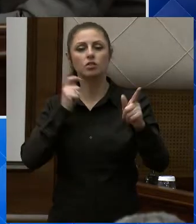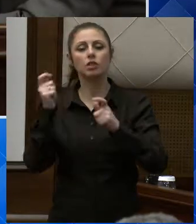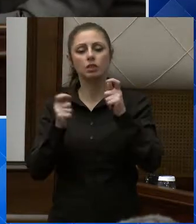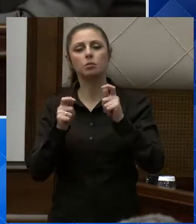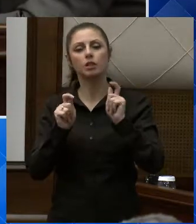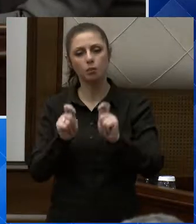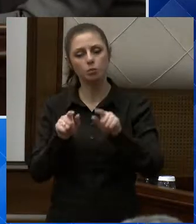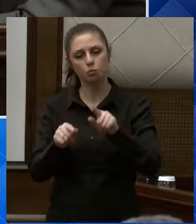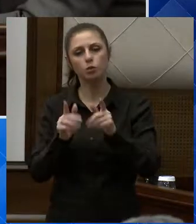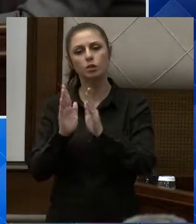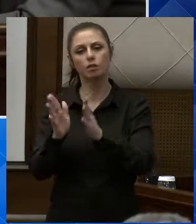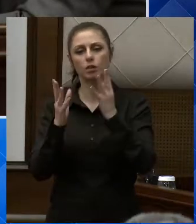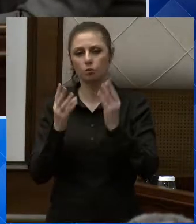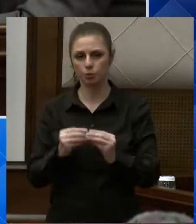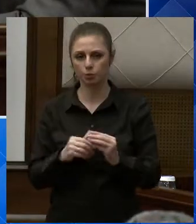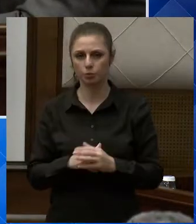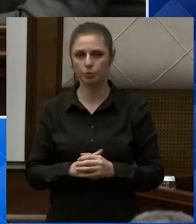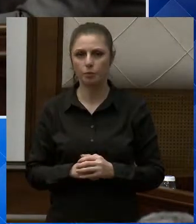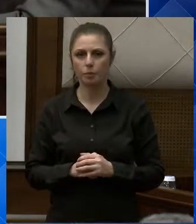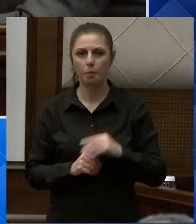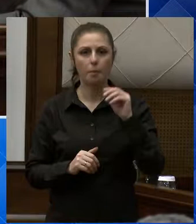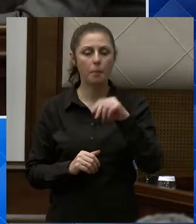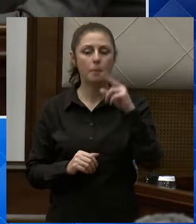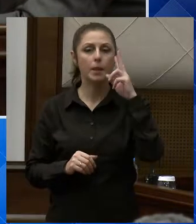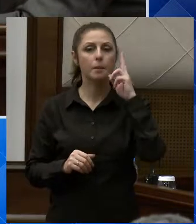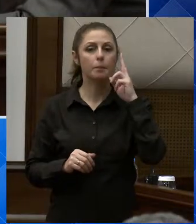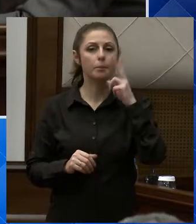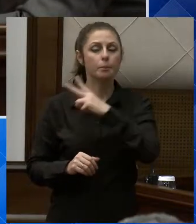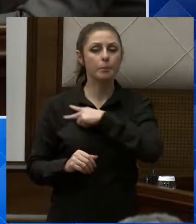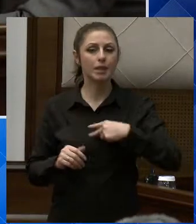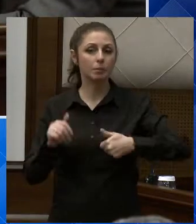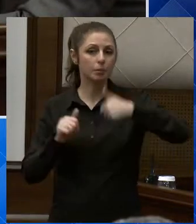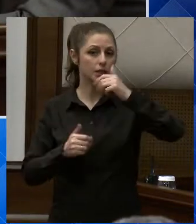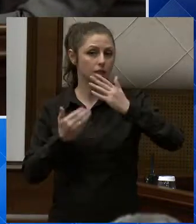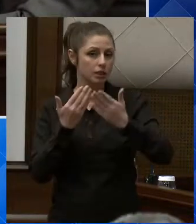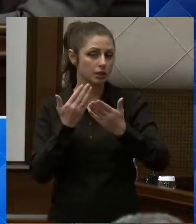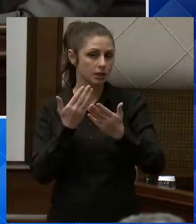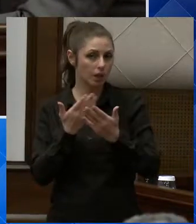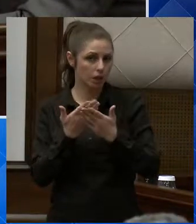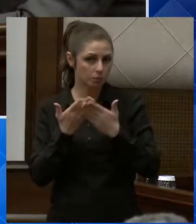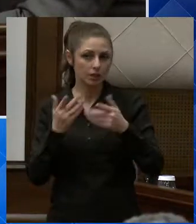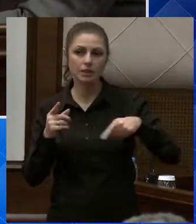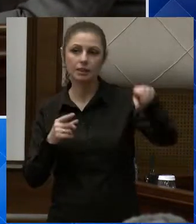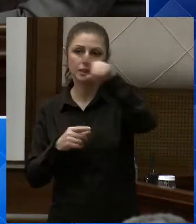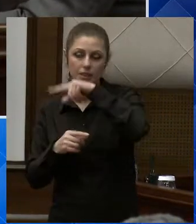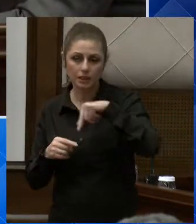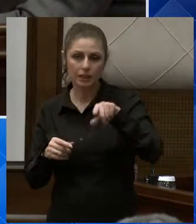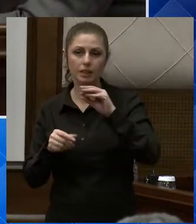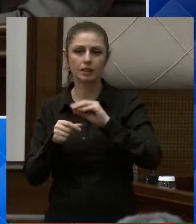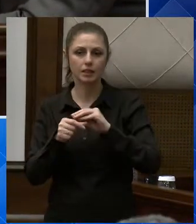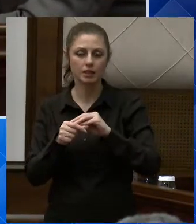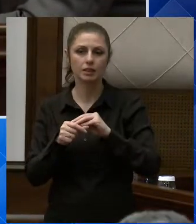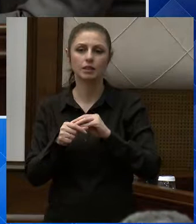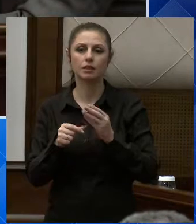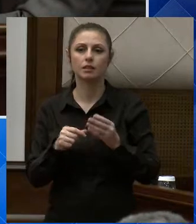ve yapmaya da gayret ediyoruz. Bu noktada BD'deki başkan yardımcılarımızla, sizlerle, Büyükşehir'deki meclis üyesi arkadaşlarımızla, teknik